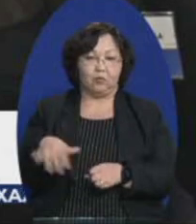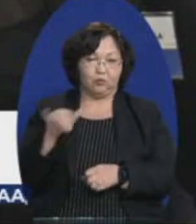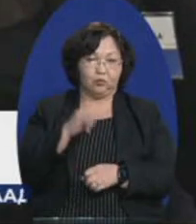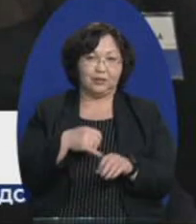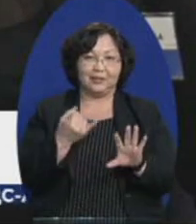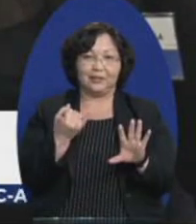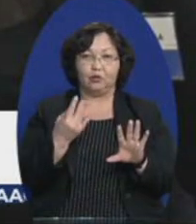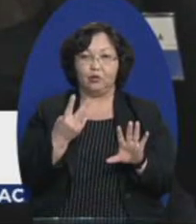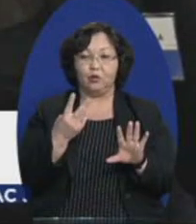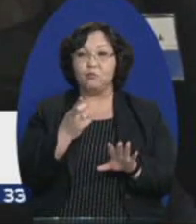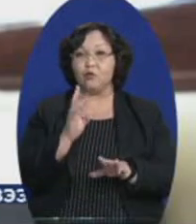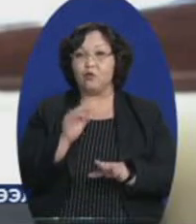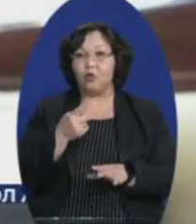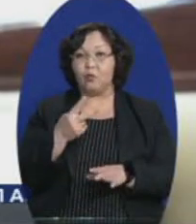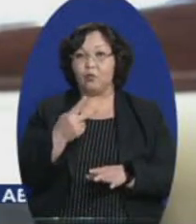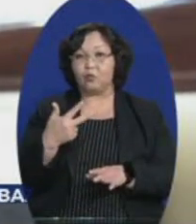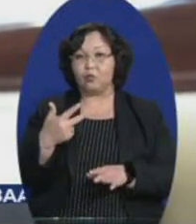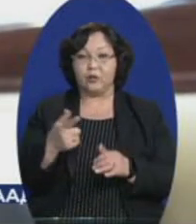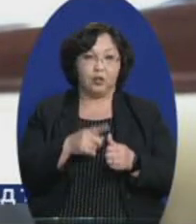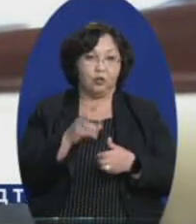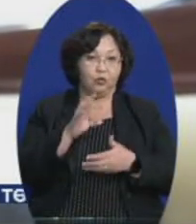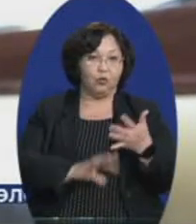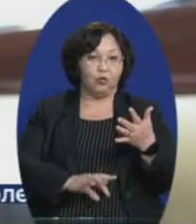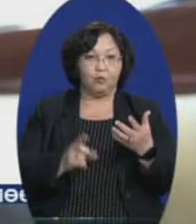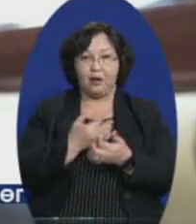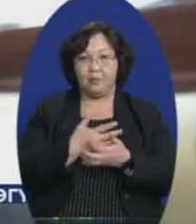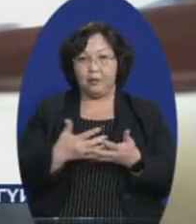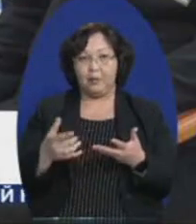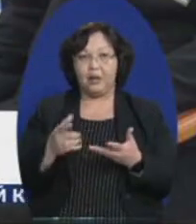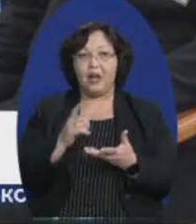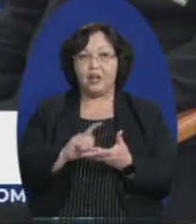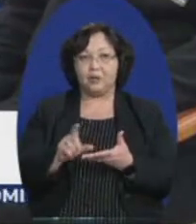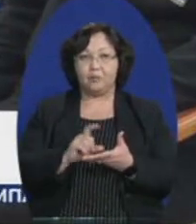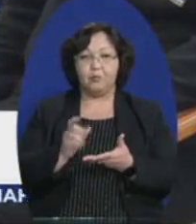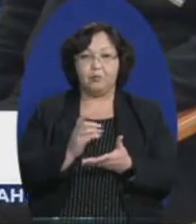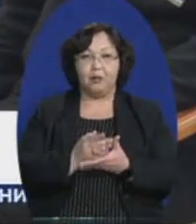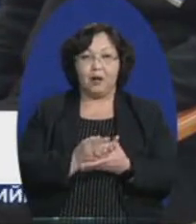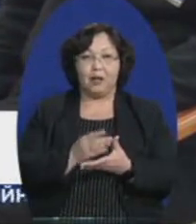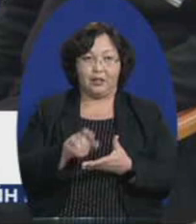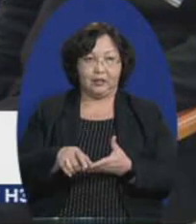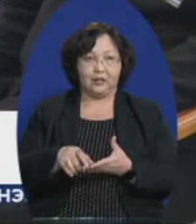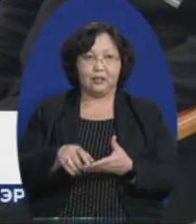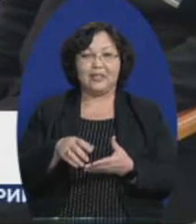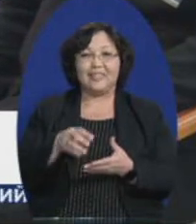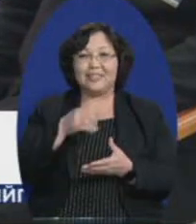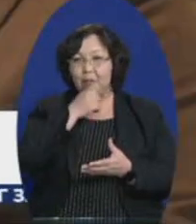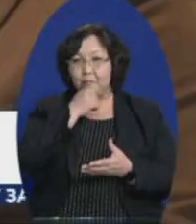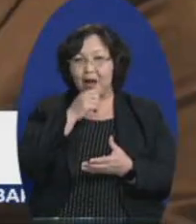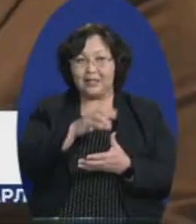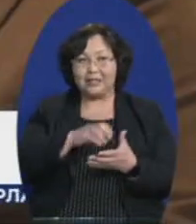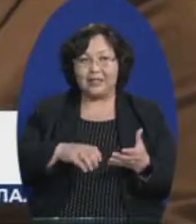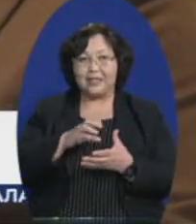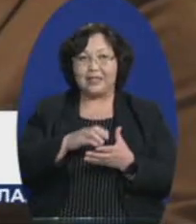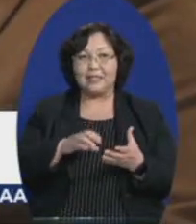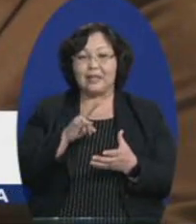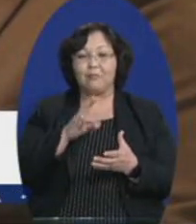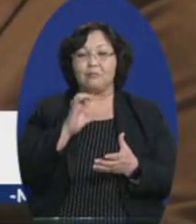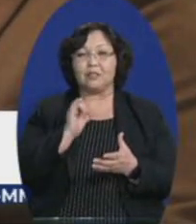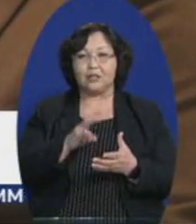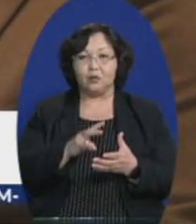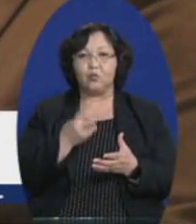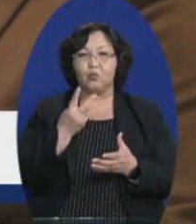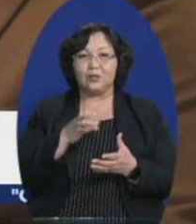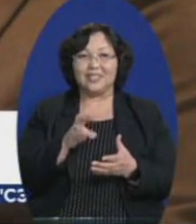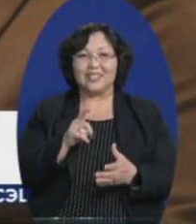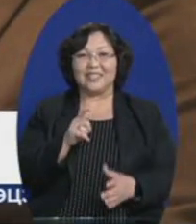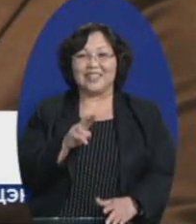бүлгийн 233 нэр төрлийн бараа бүтээгдэхүүн экспортлж байна. Үүнд самнаагүй болон самансан үс хялгас, самар,